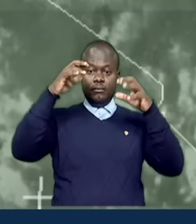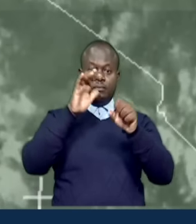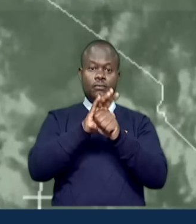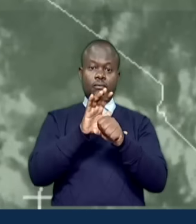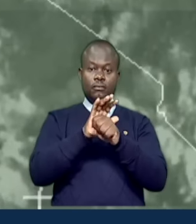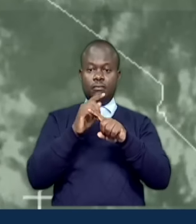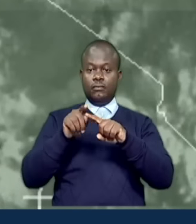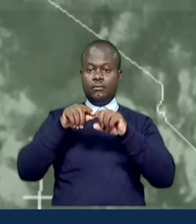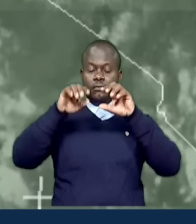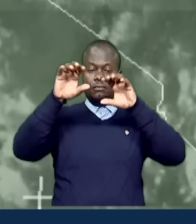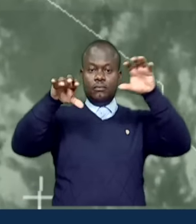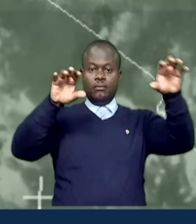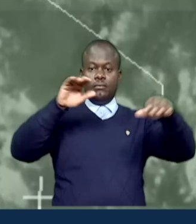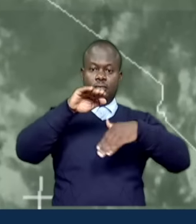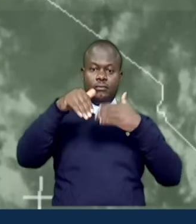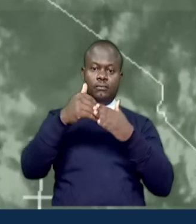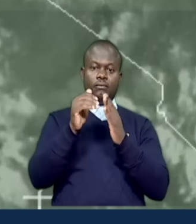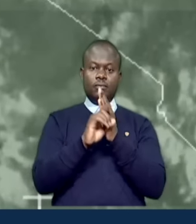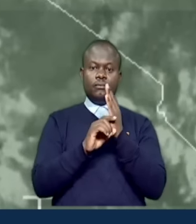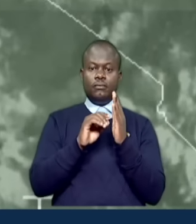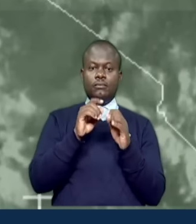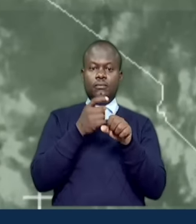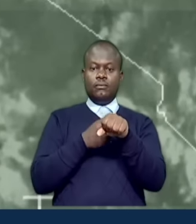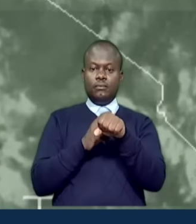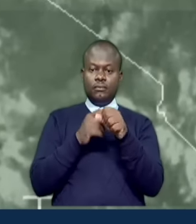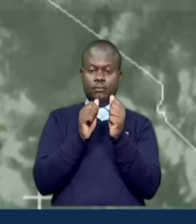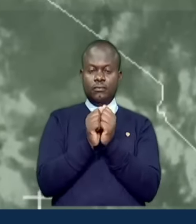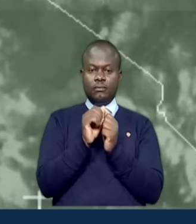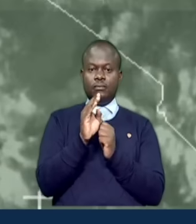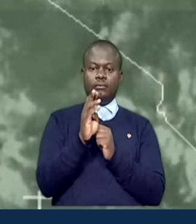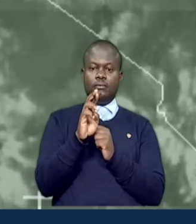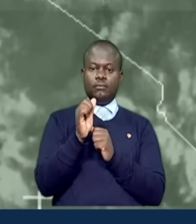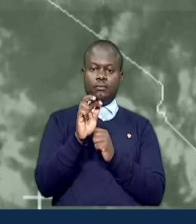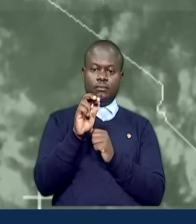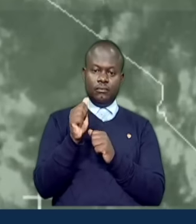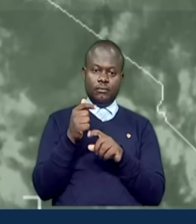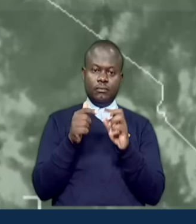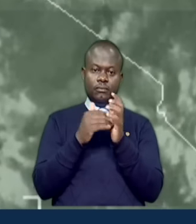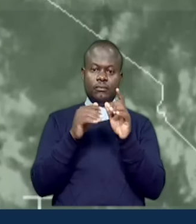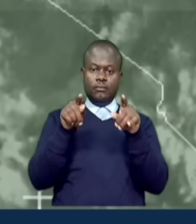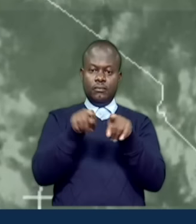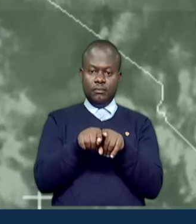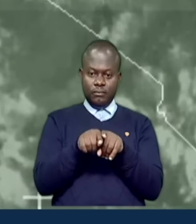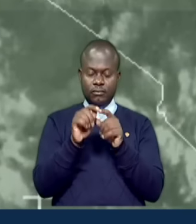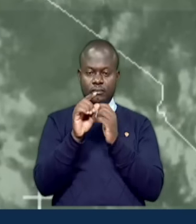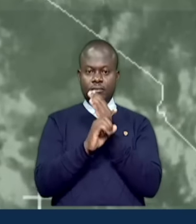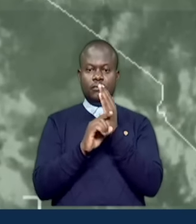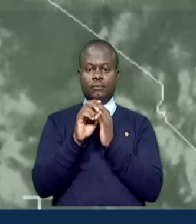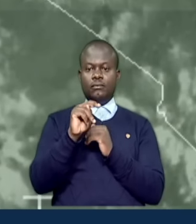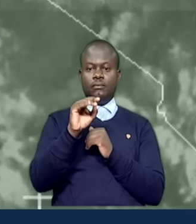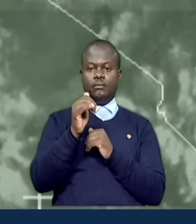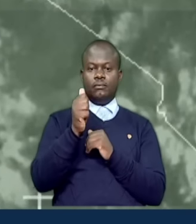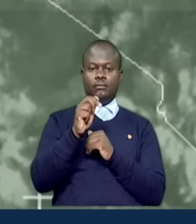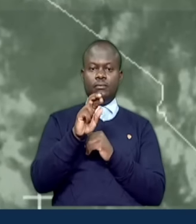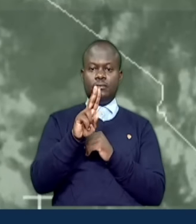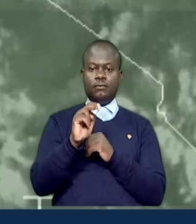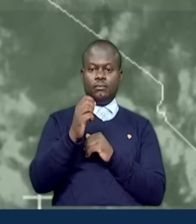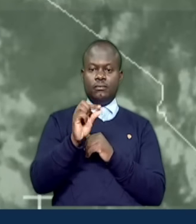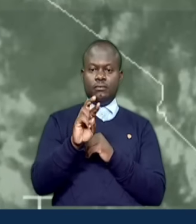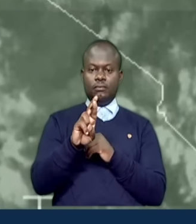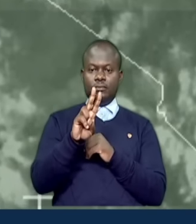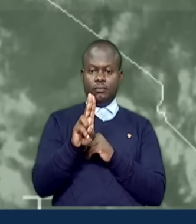tw'intara y'Uburengerazuba, Karere ka Musanze na Burera ho mu ntara y'Amajyaruguru, kimwe n'uturere twa Nyaruguru ndetse na Nyamagabe